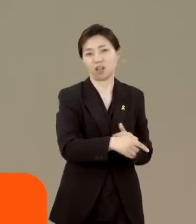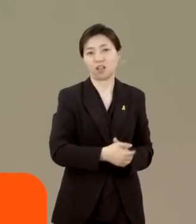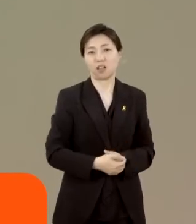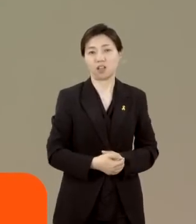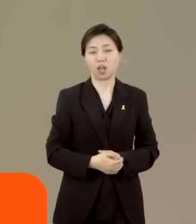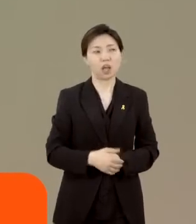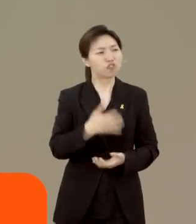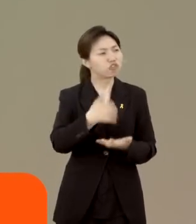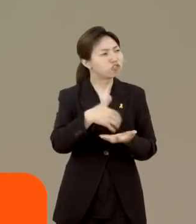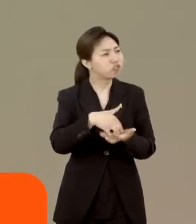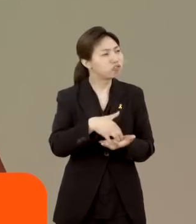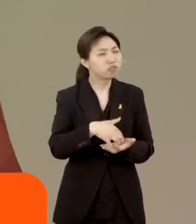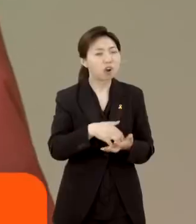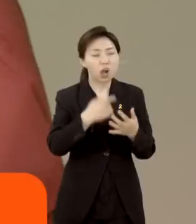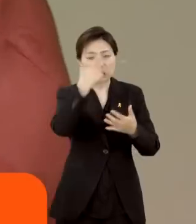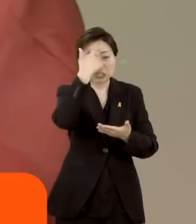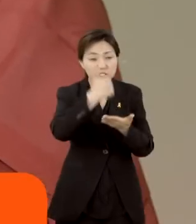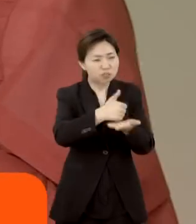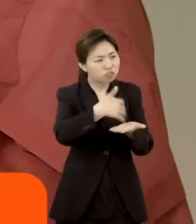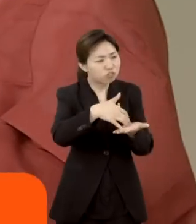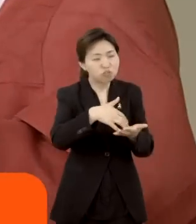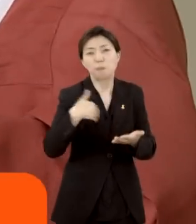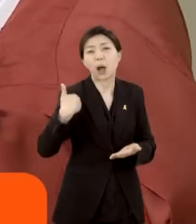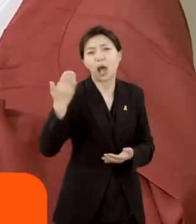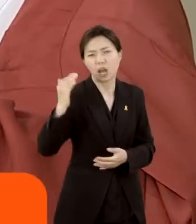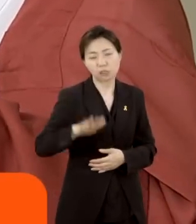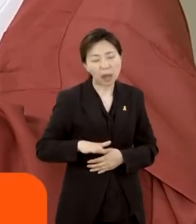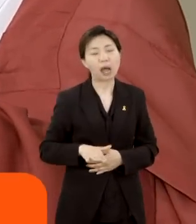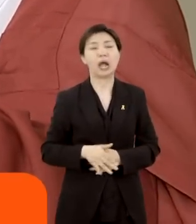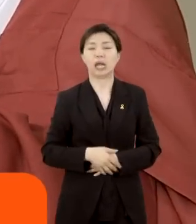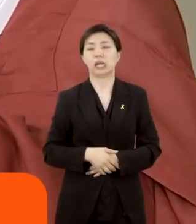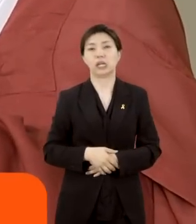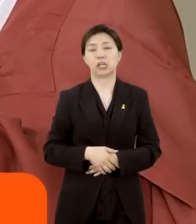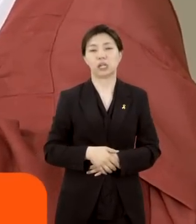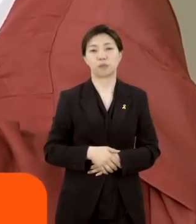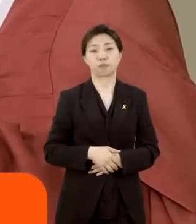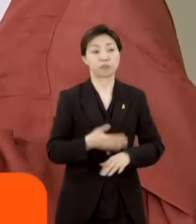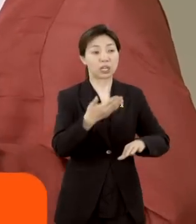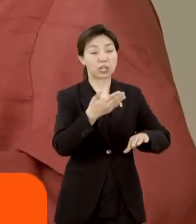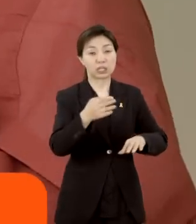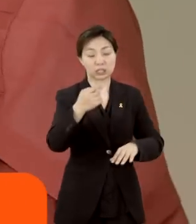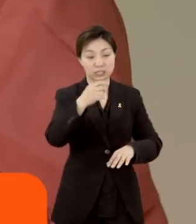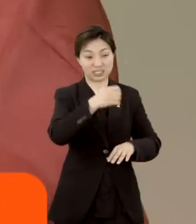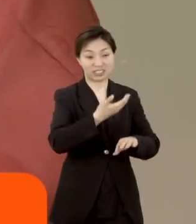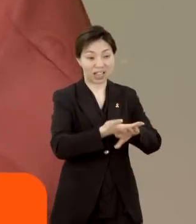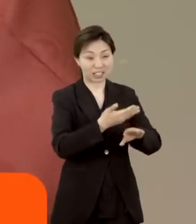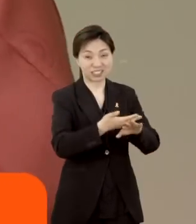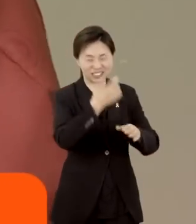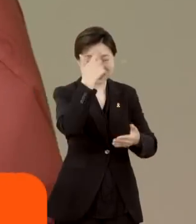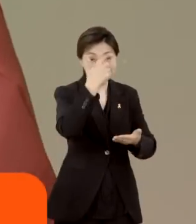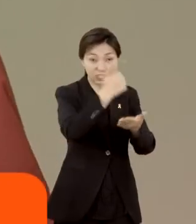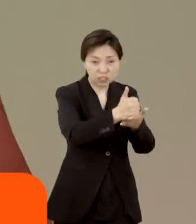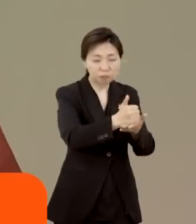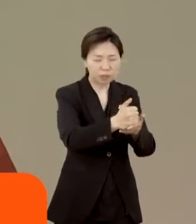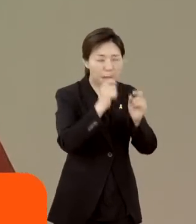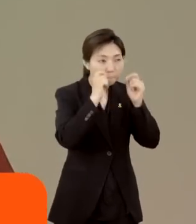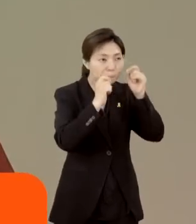자세히 안 나오지만 다른 대중 스님들이 제각기 저마다